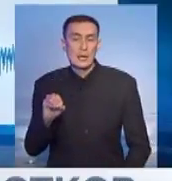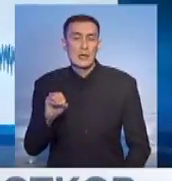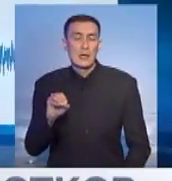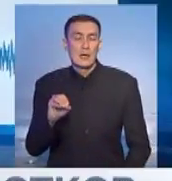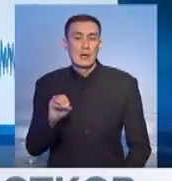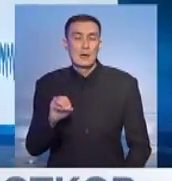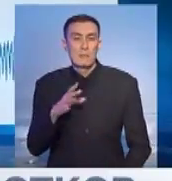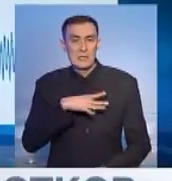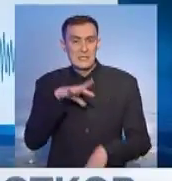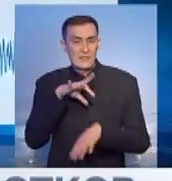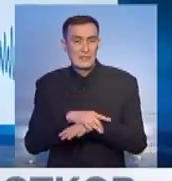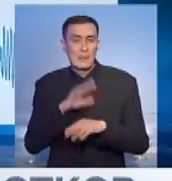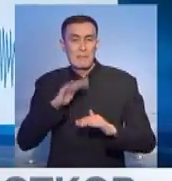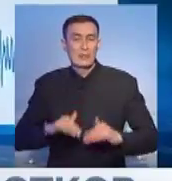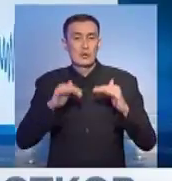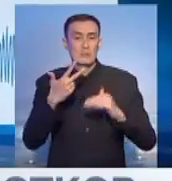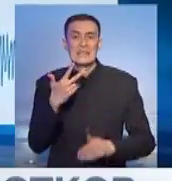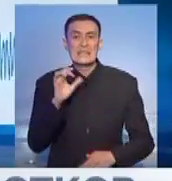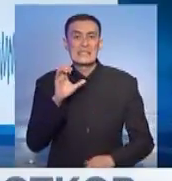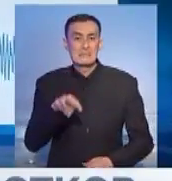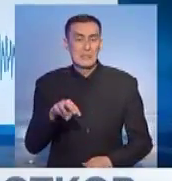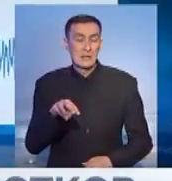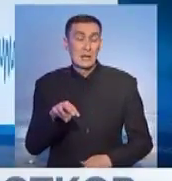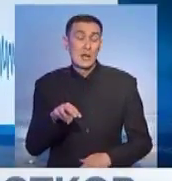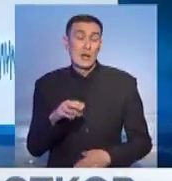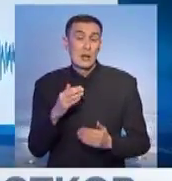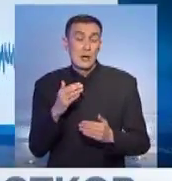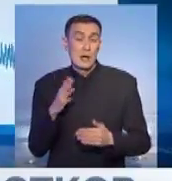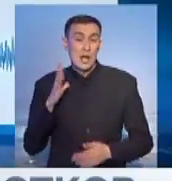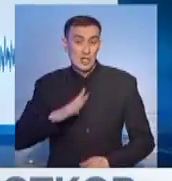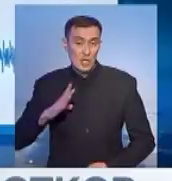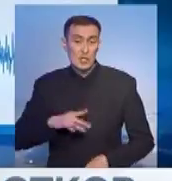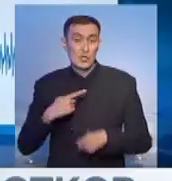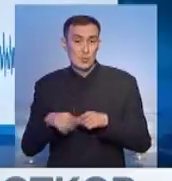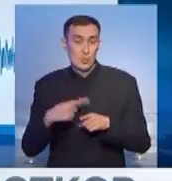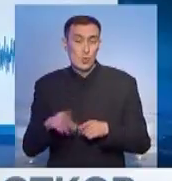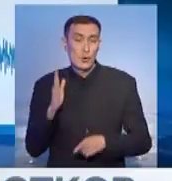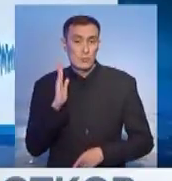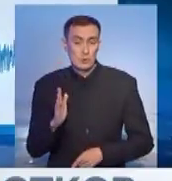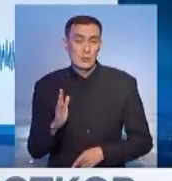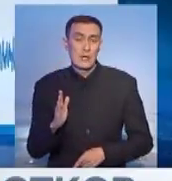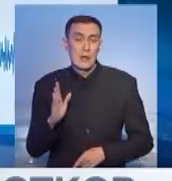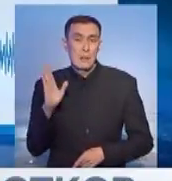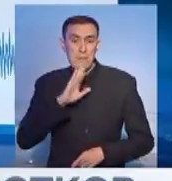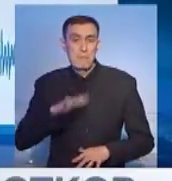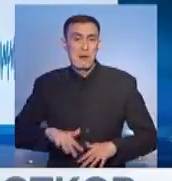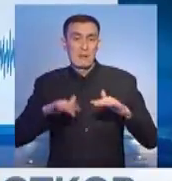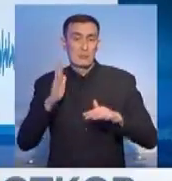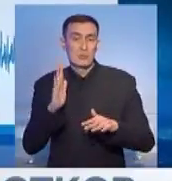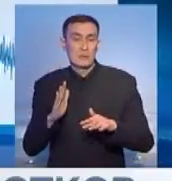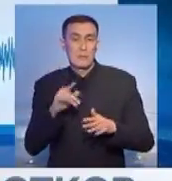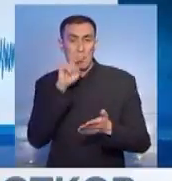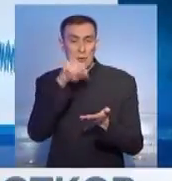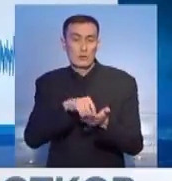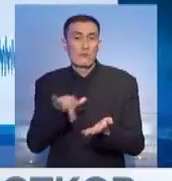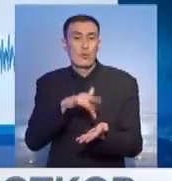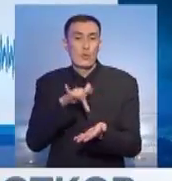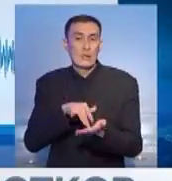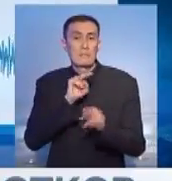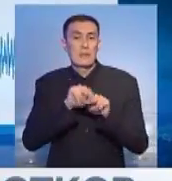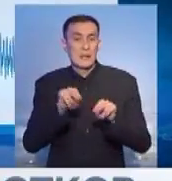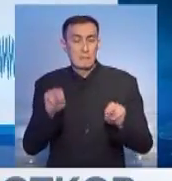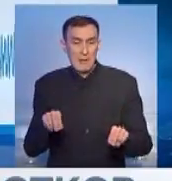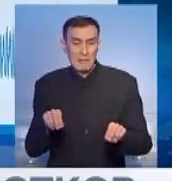Петропавловска зафиксирован подъем 3 сантиметра всего. То есть ожидаем в ближайшее время пик паводка пройдет в Петропавловск.